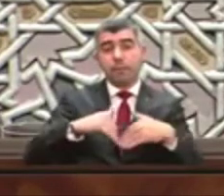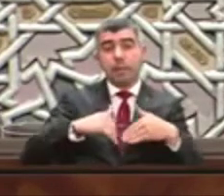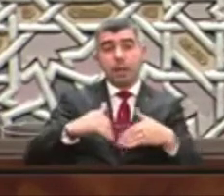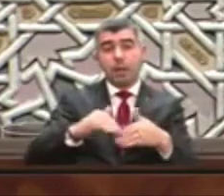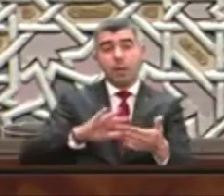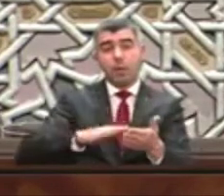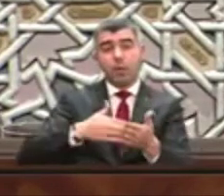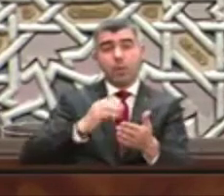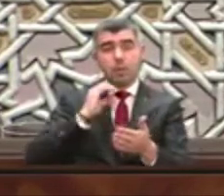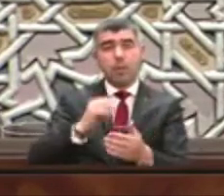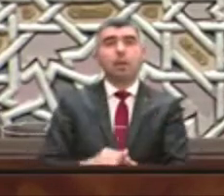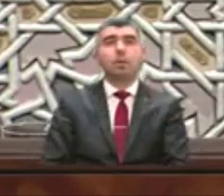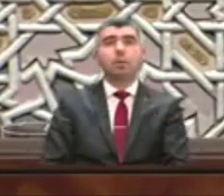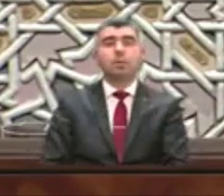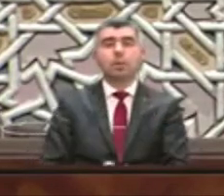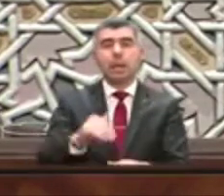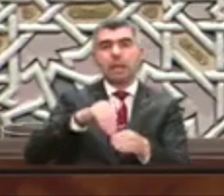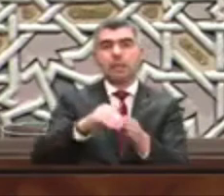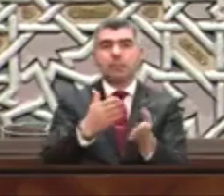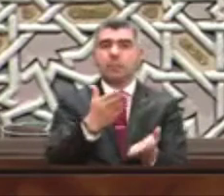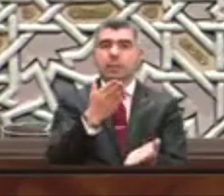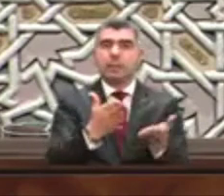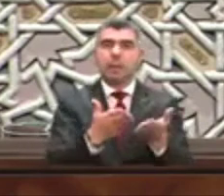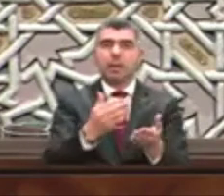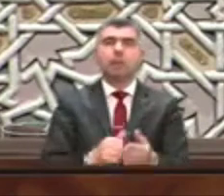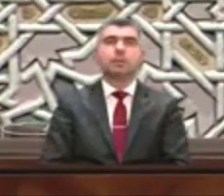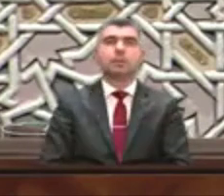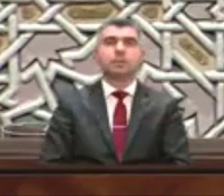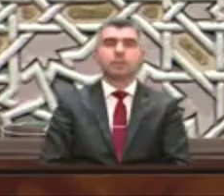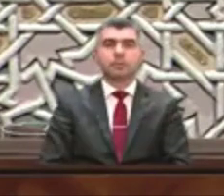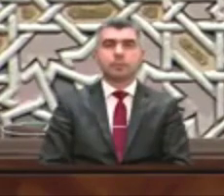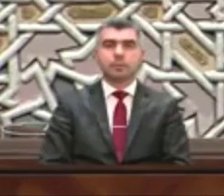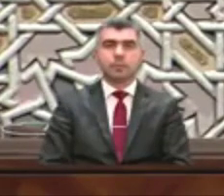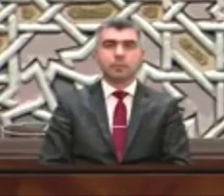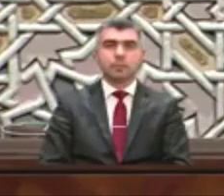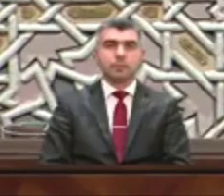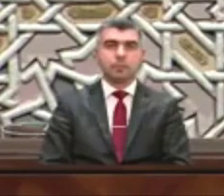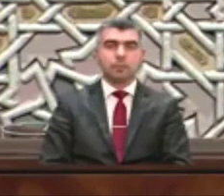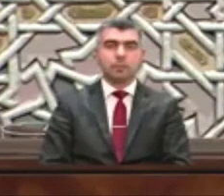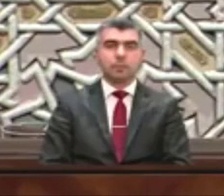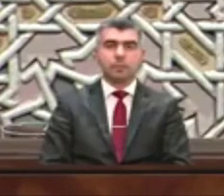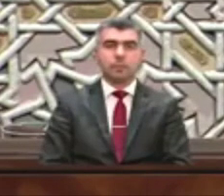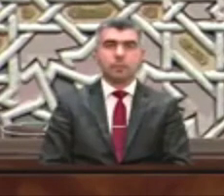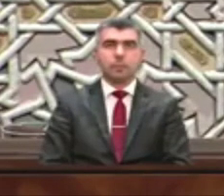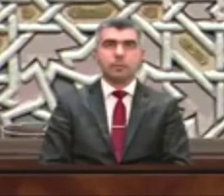والساده النواب المحترمين من فريق الاستقلالي للوحده والتعادليه.